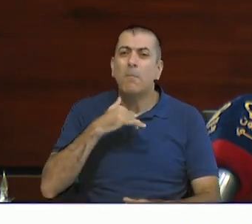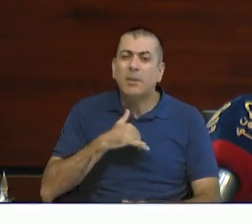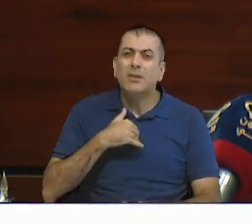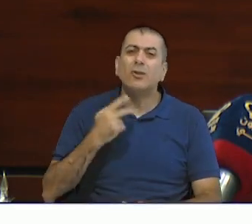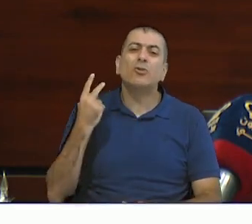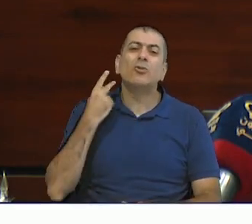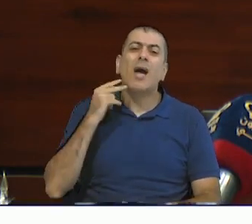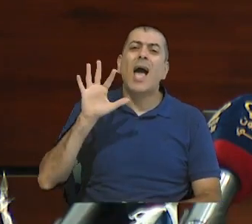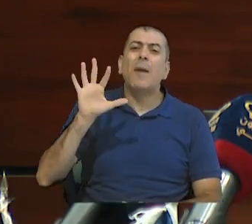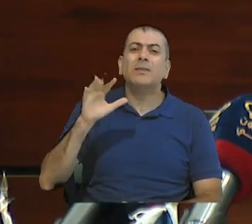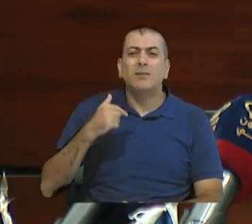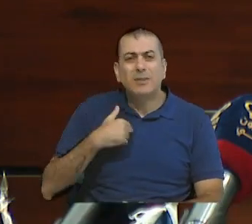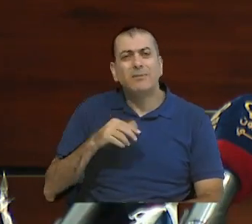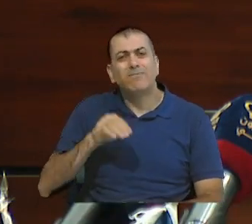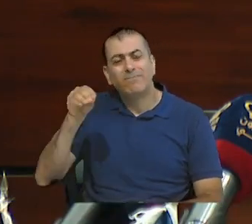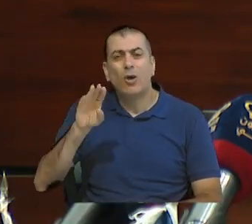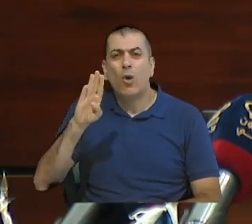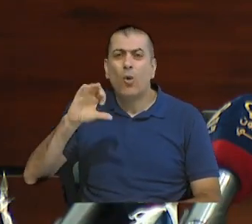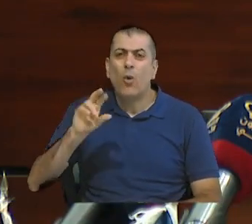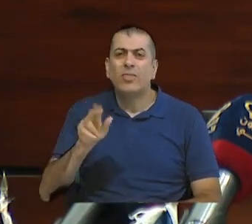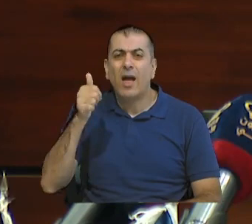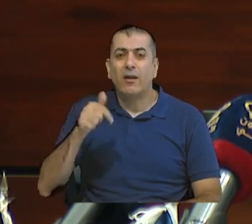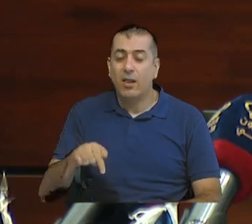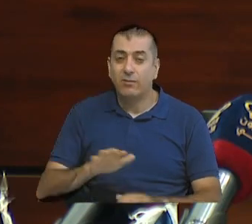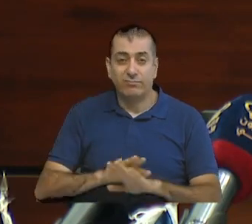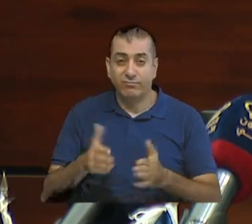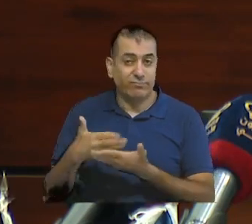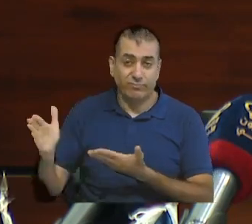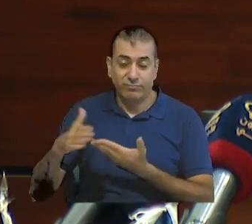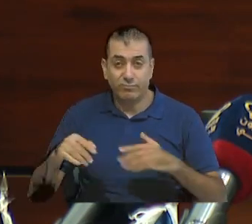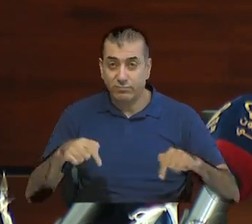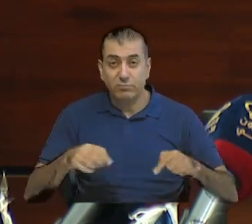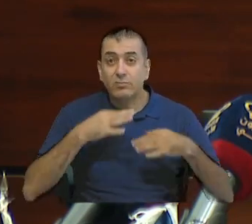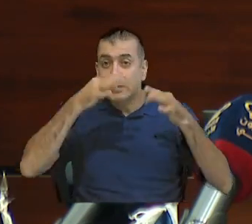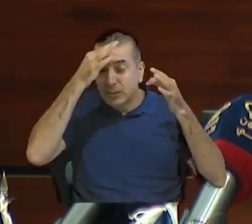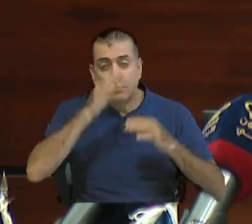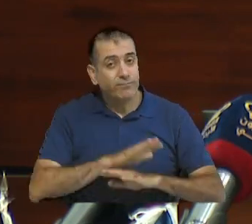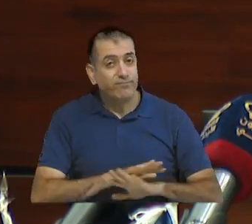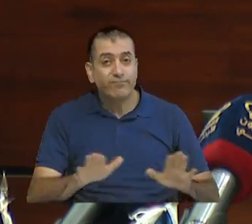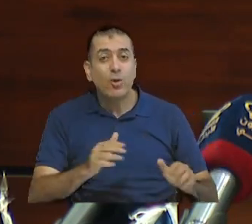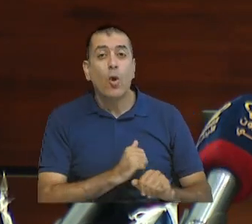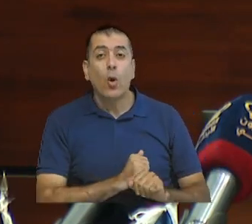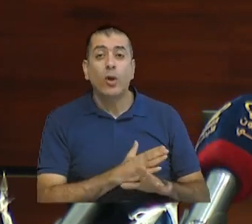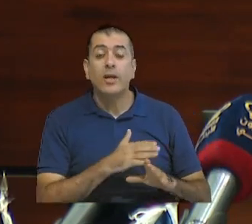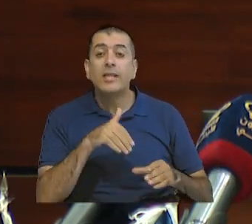قلنا لا، ما في كوتا، بدك تروح لقائمة انتخاب والأحزاب بدها تتطور. ونعمل نظام وقانون